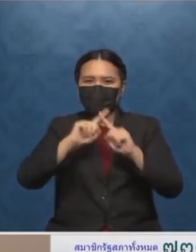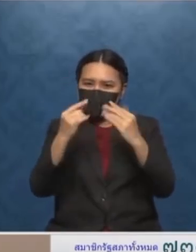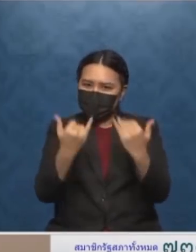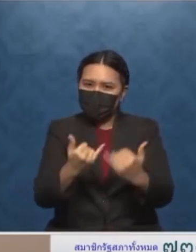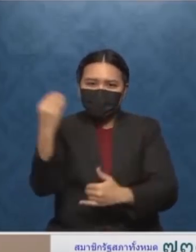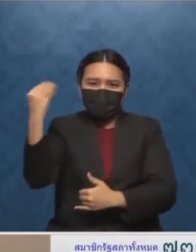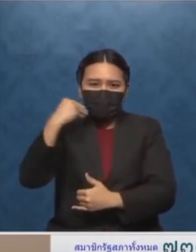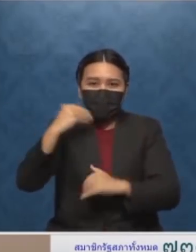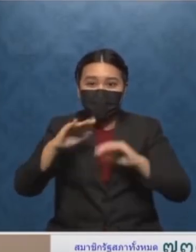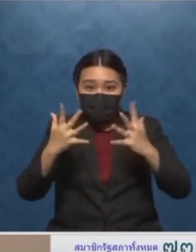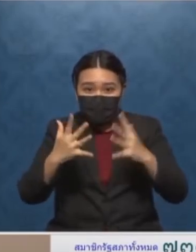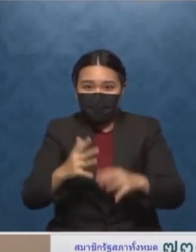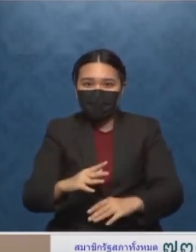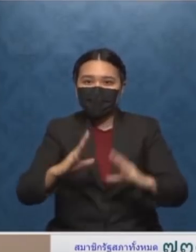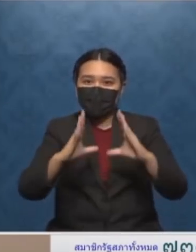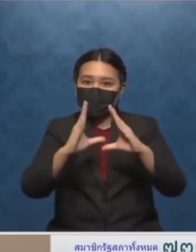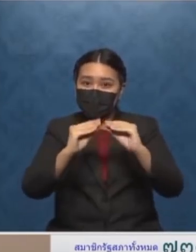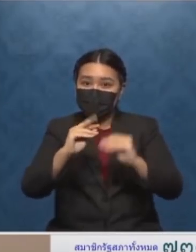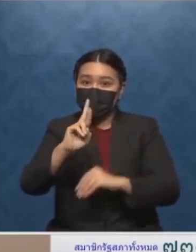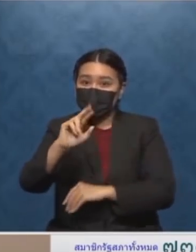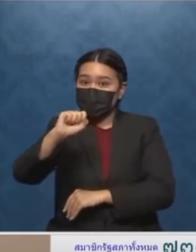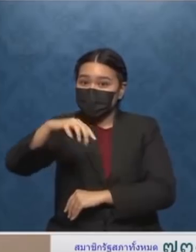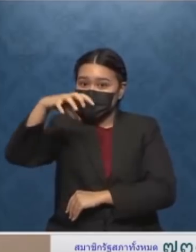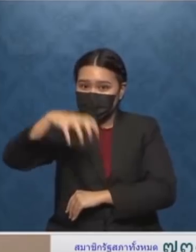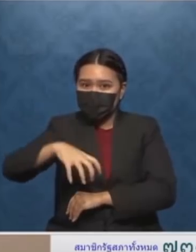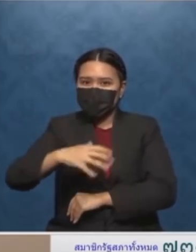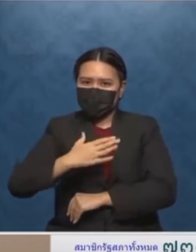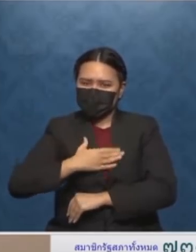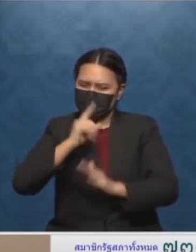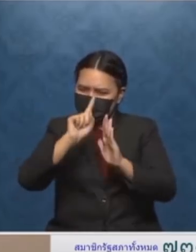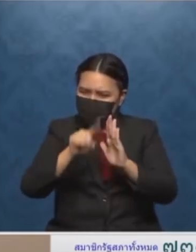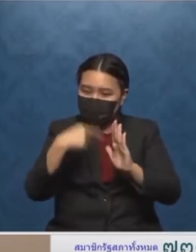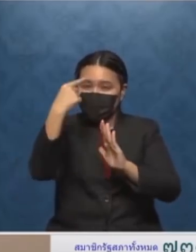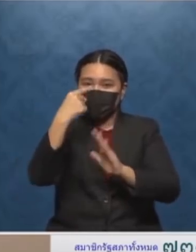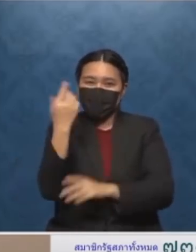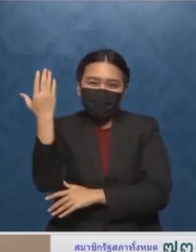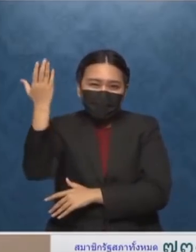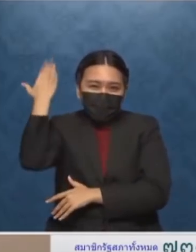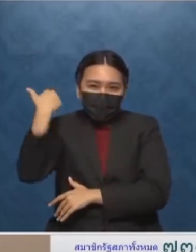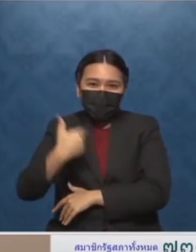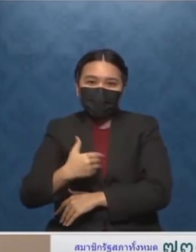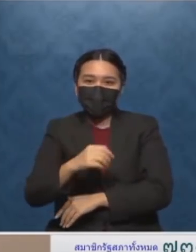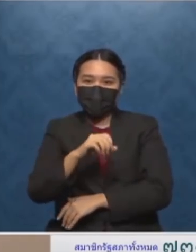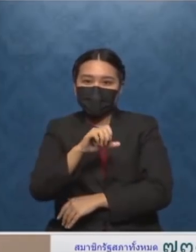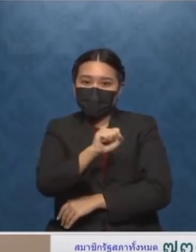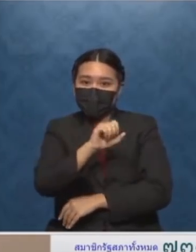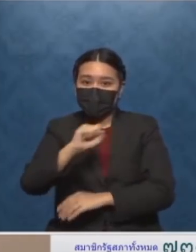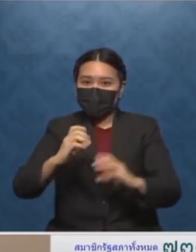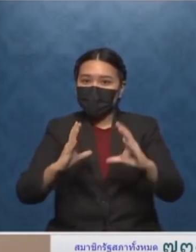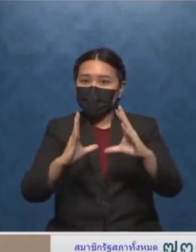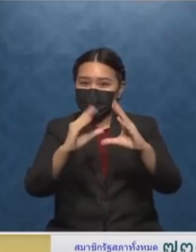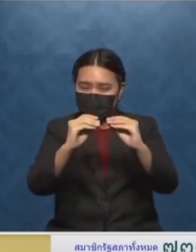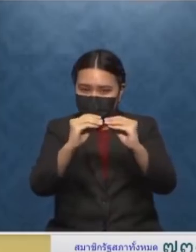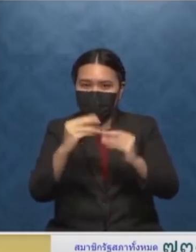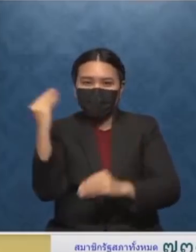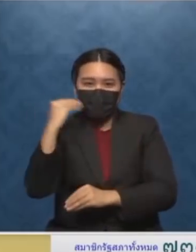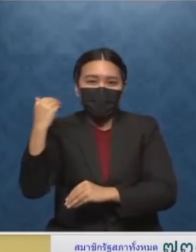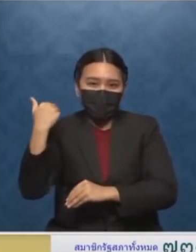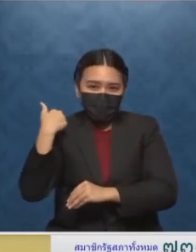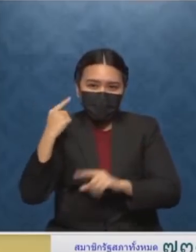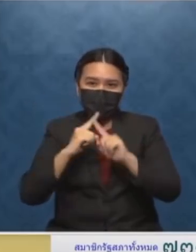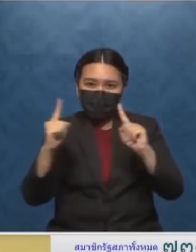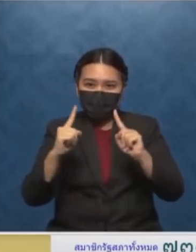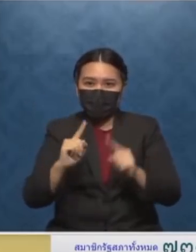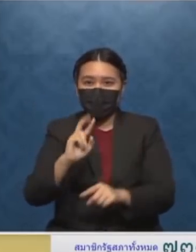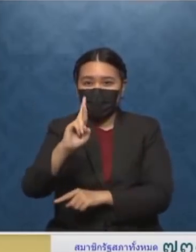ประชุมรัฐสภาผมก็จะว่าครั้งนี้จะเป็นครั้งแรกปกติประชุมสภาผู้แทนราษฎรเรามีบ่อยแต่ประชุมรัฐสภานี่เรา